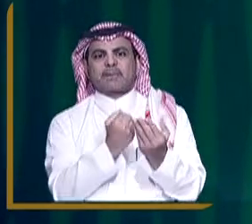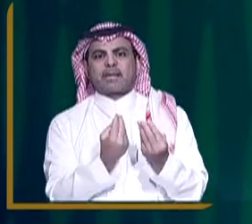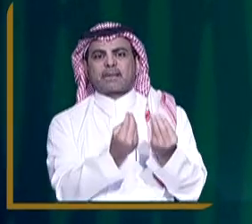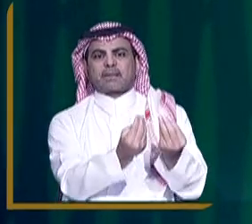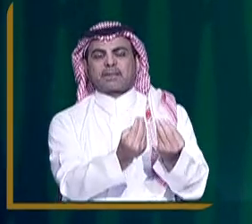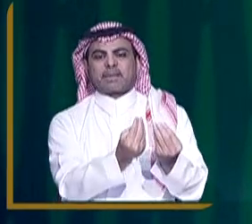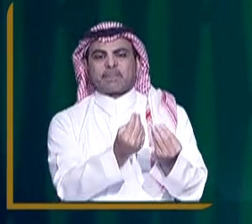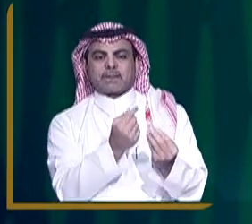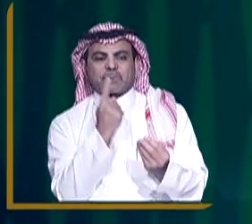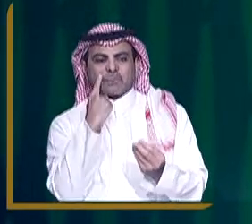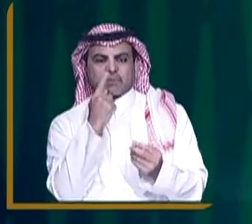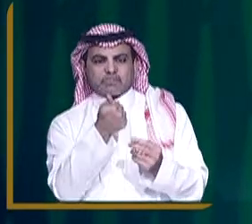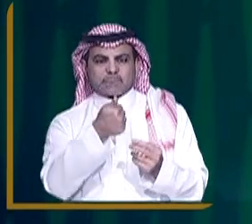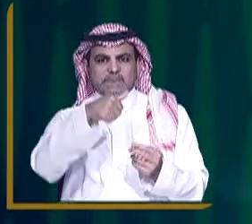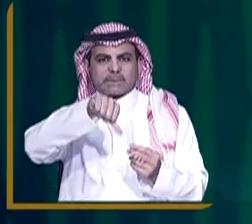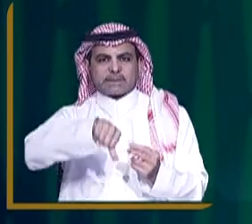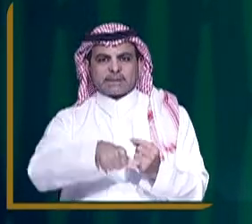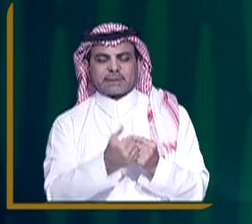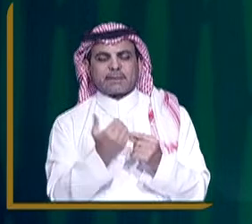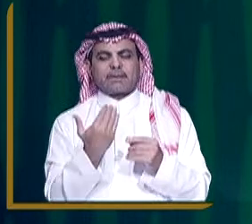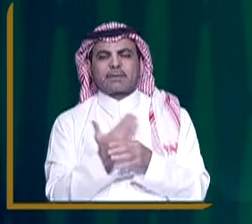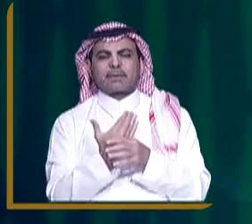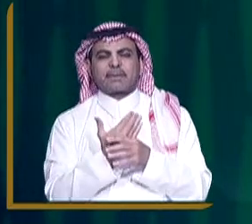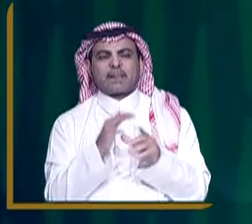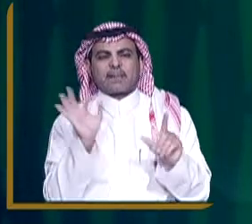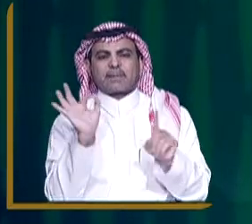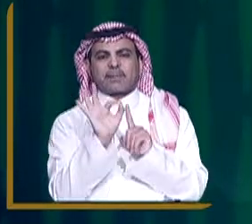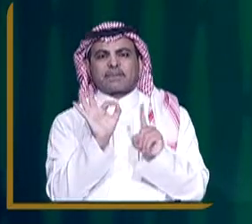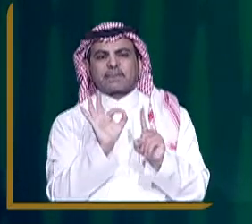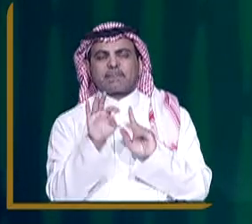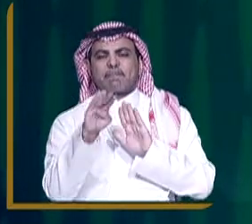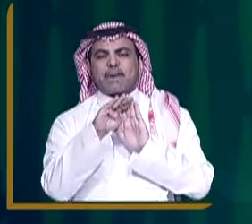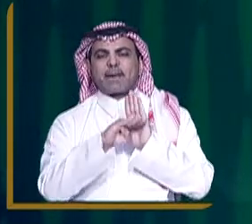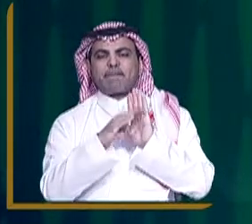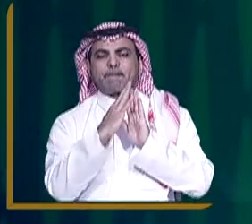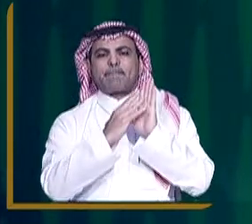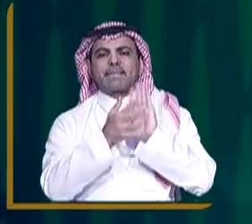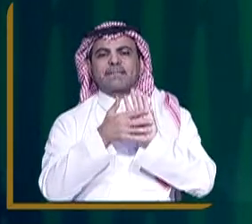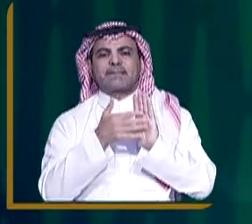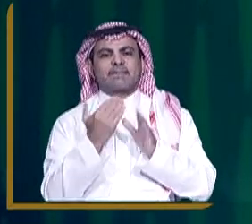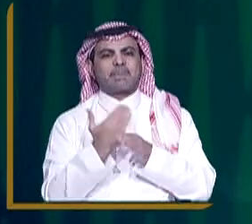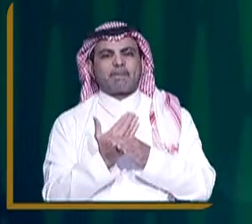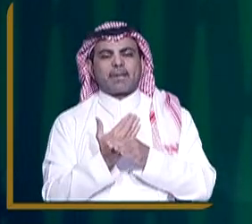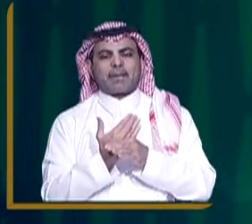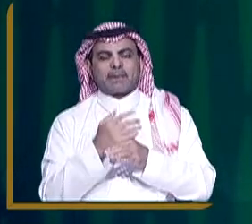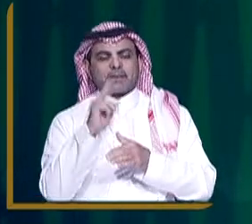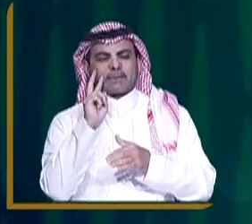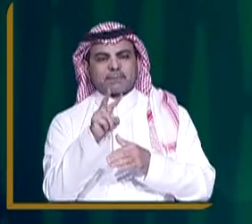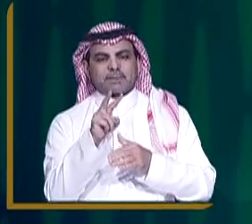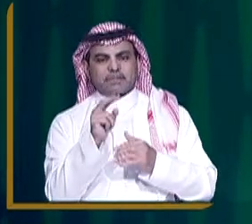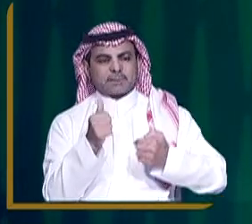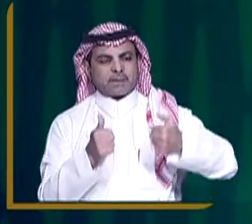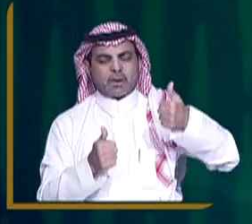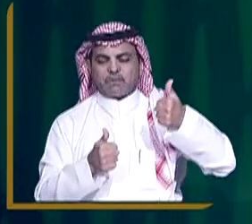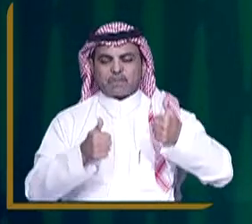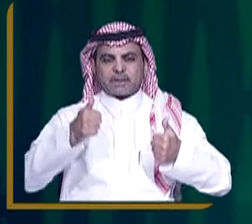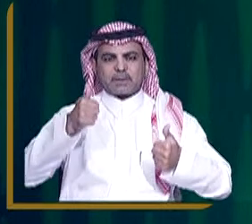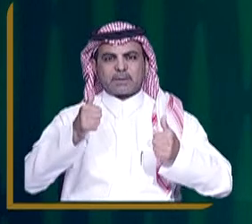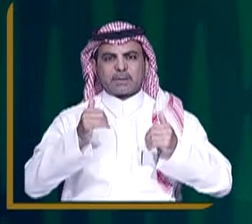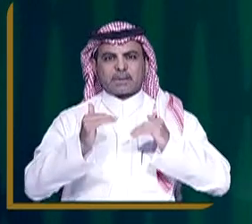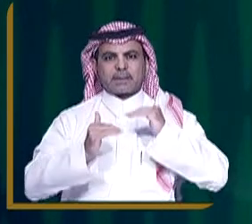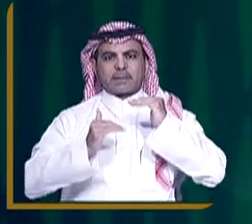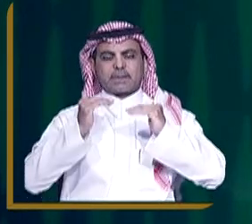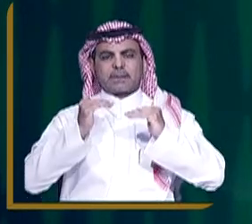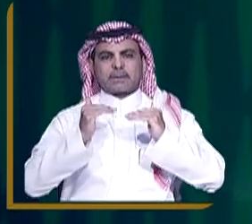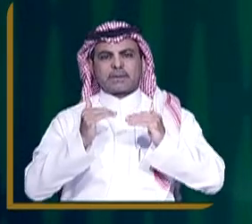متى يمكن ان تتحقق اهداف هذا البرنامج في ظل عدم تكافؤ الفرص الموجوده الان من